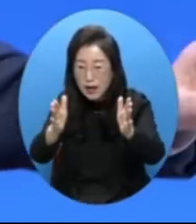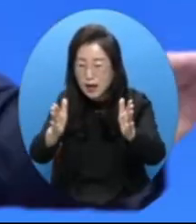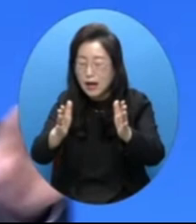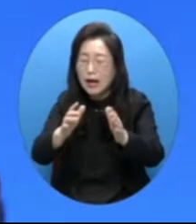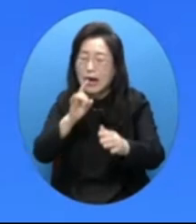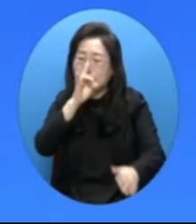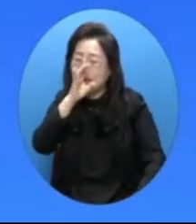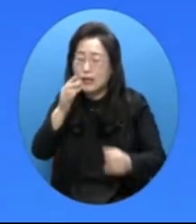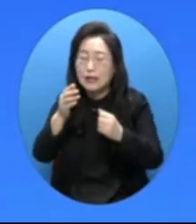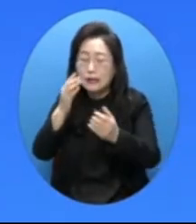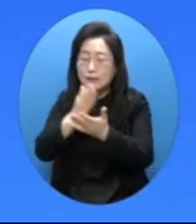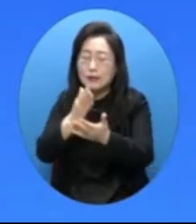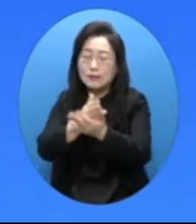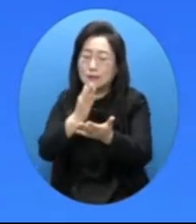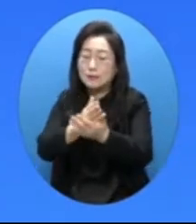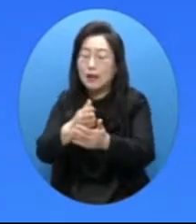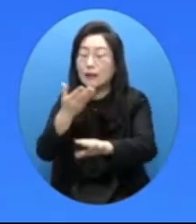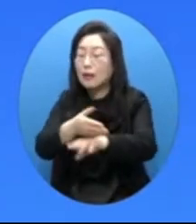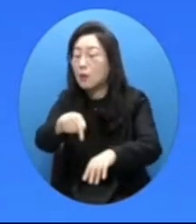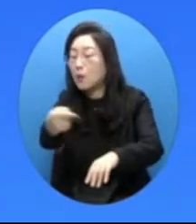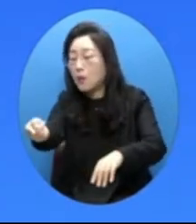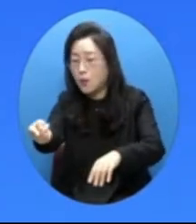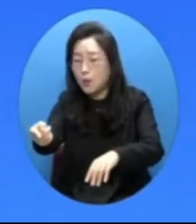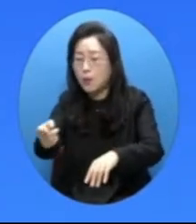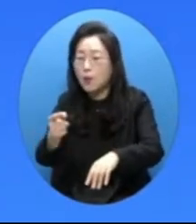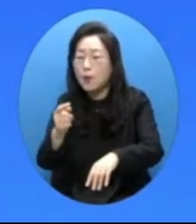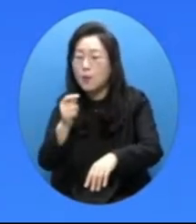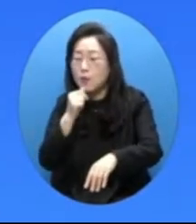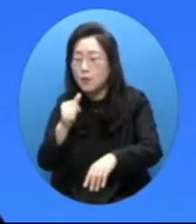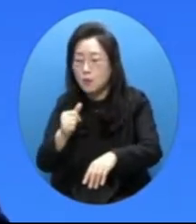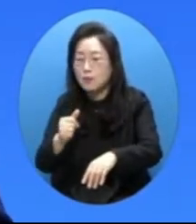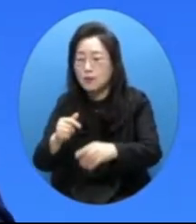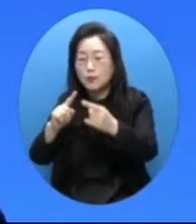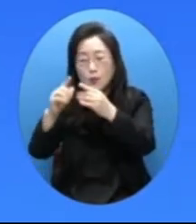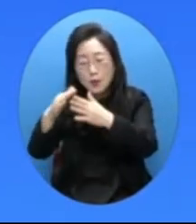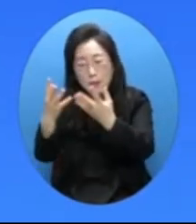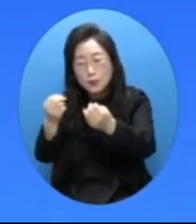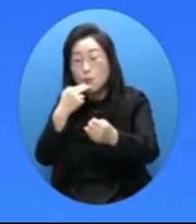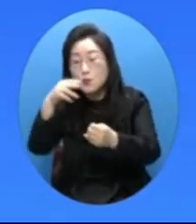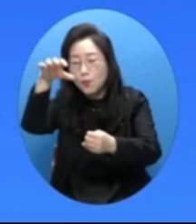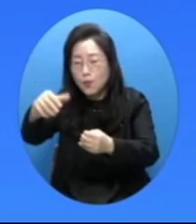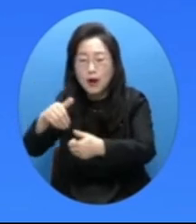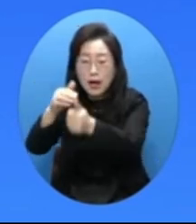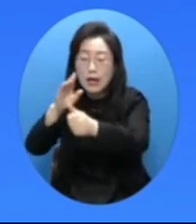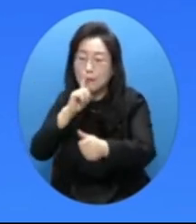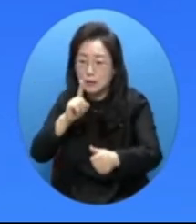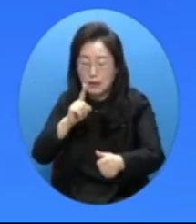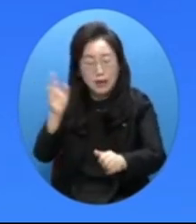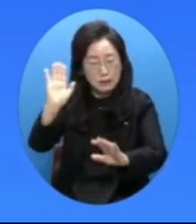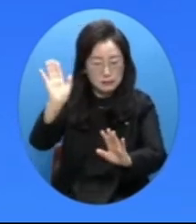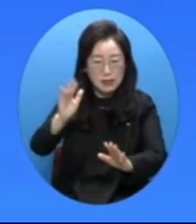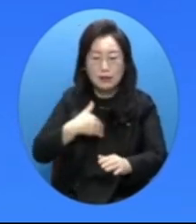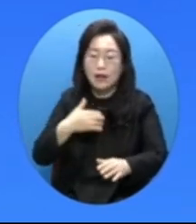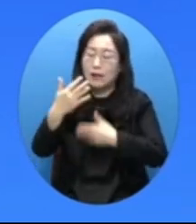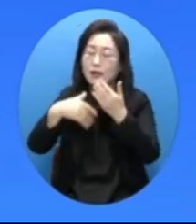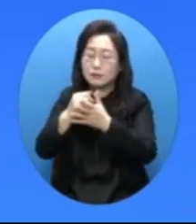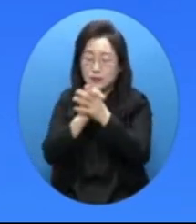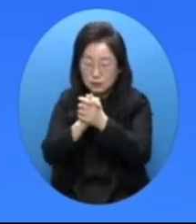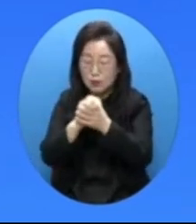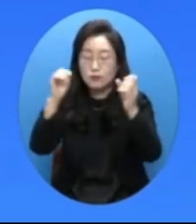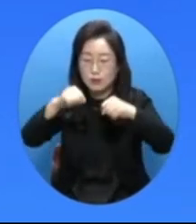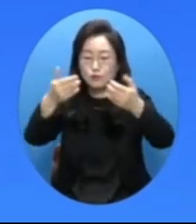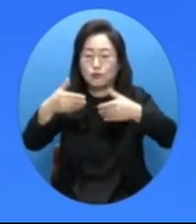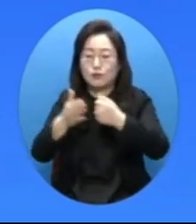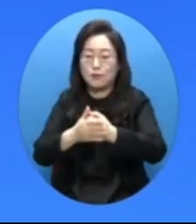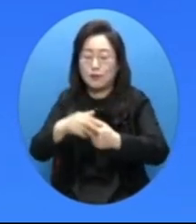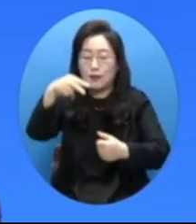적은 곳으로 가서 교회 이렇게 사는게 좋겠다 그러나 하나님께서 꿈과 샬롯이라는 곳에